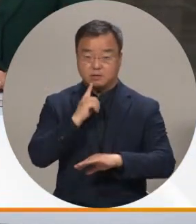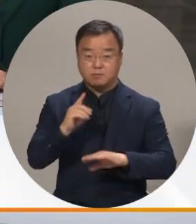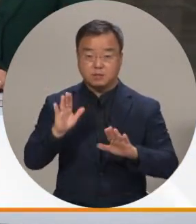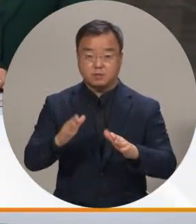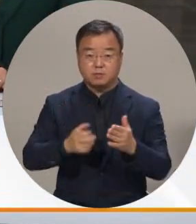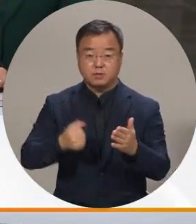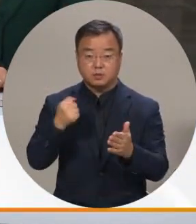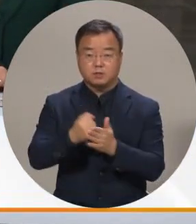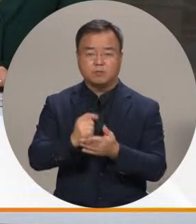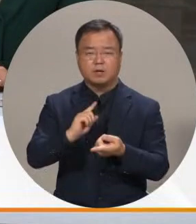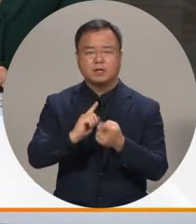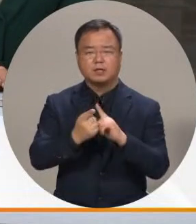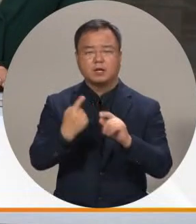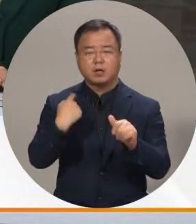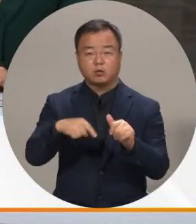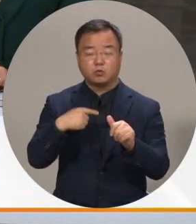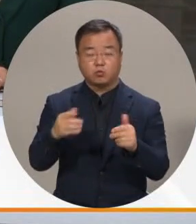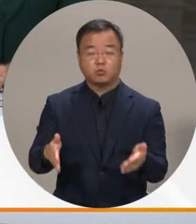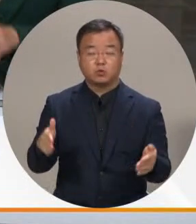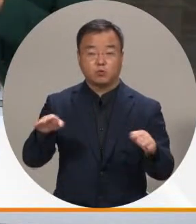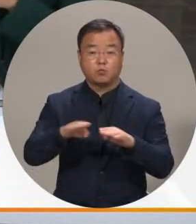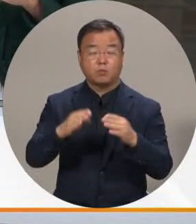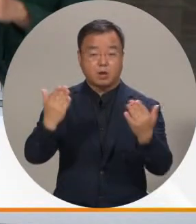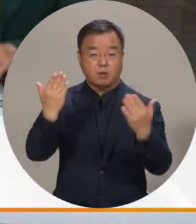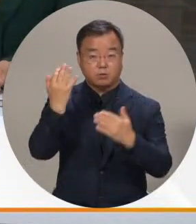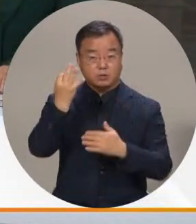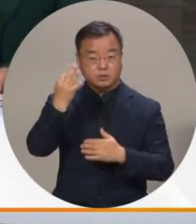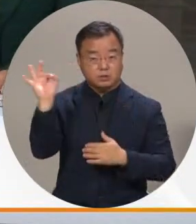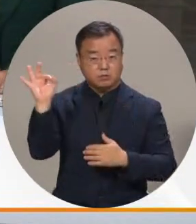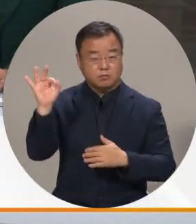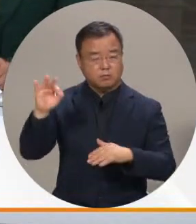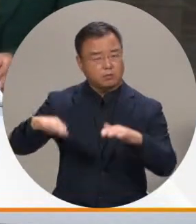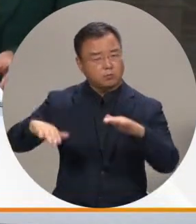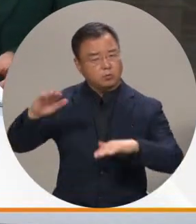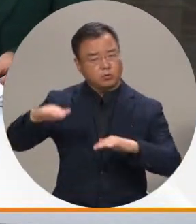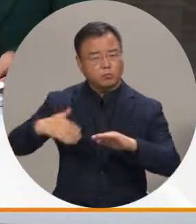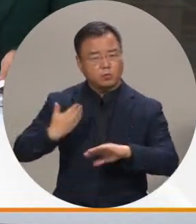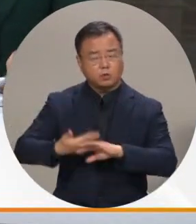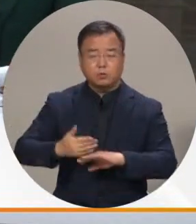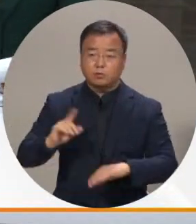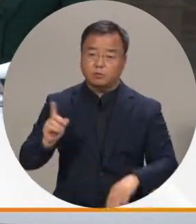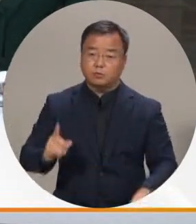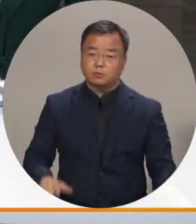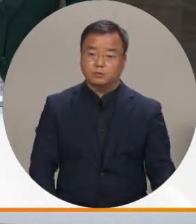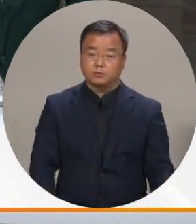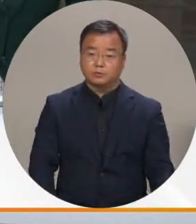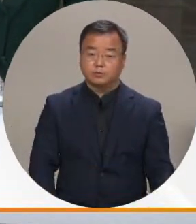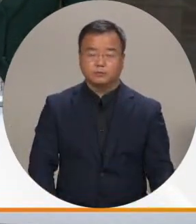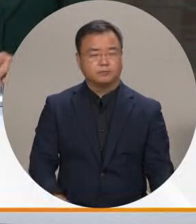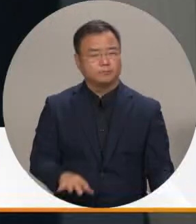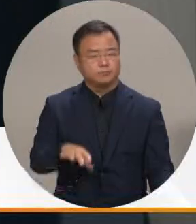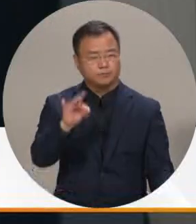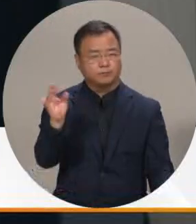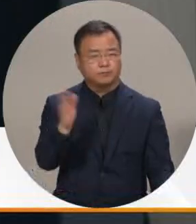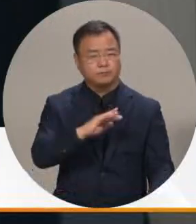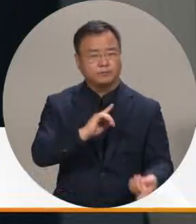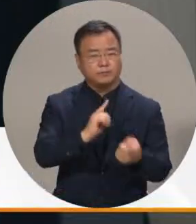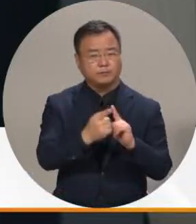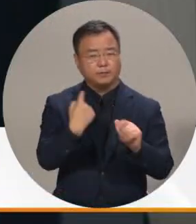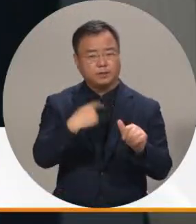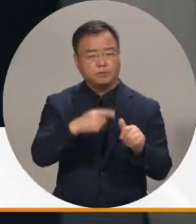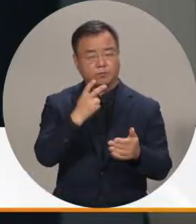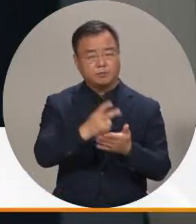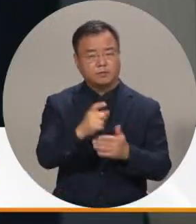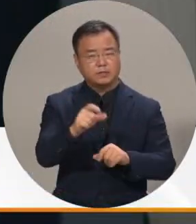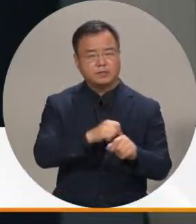판결에서 대한교육 기관을 학교로 인정한 어떤 시각관의 차이가 있는 것 같습니다 어떻게 보십니까네 그 애초에 대한 교육기관법을